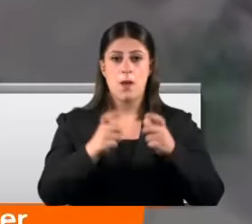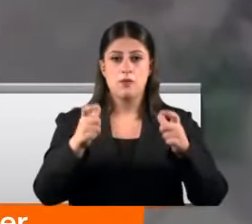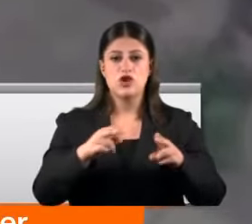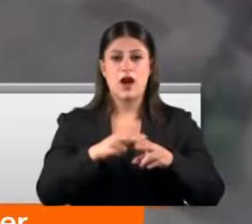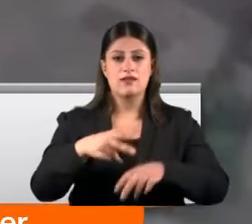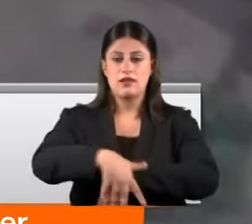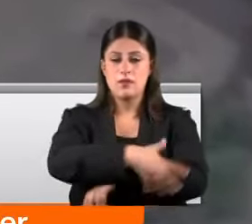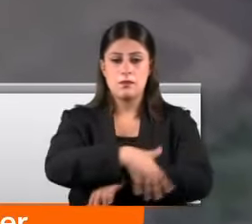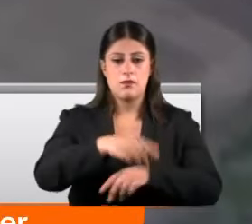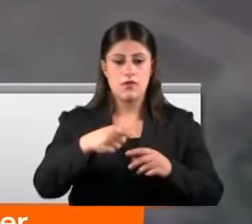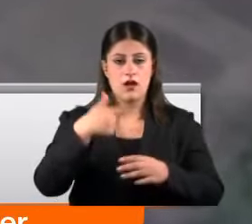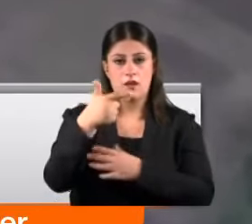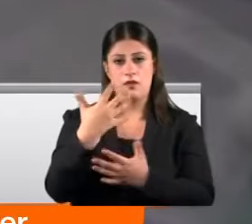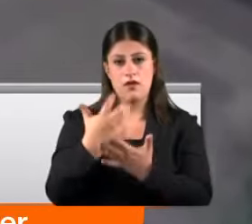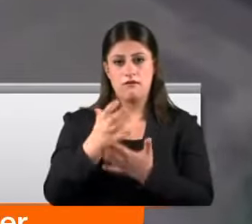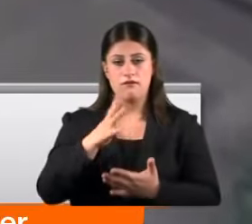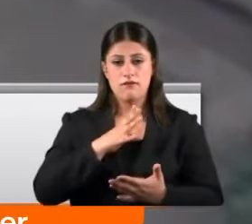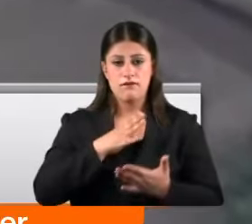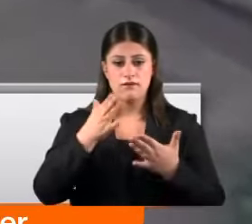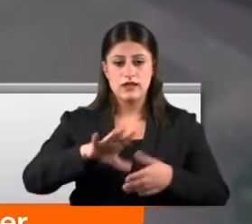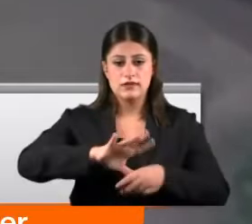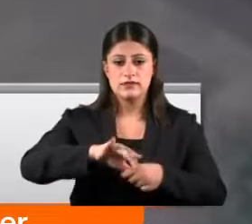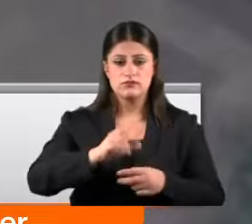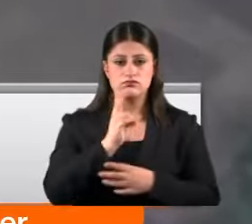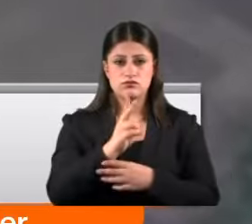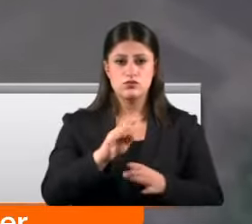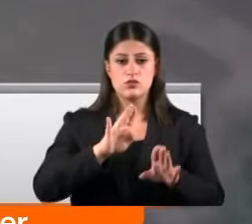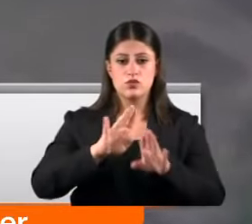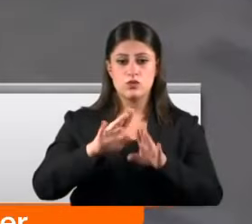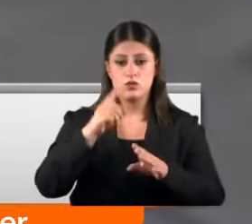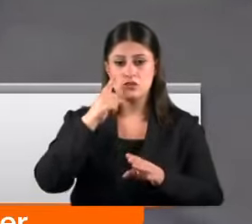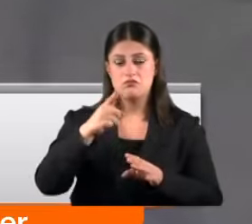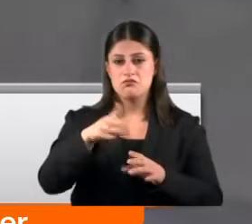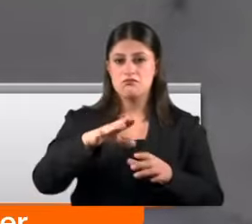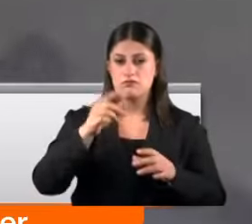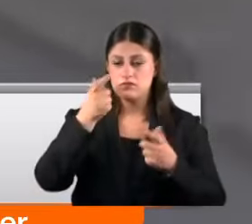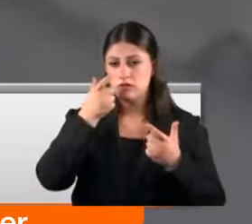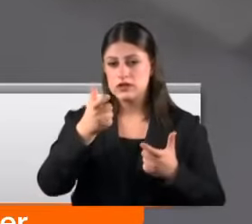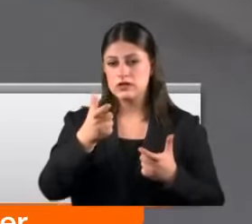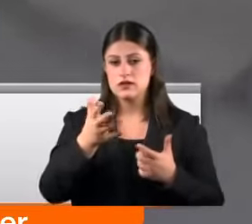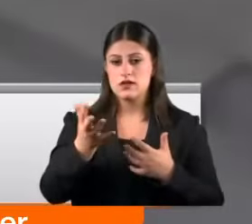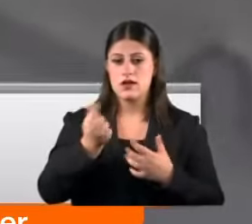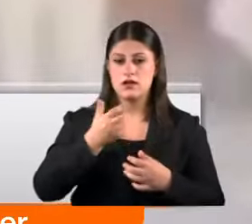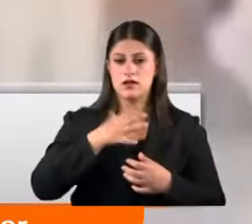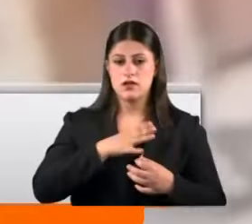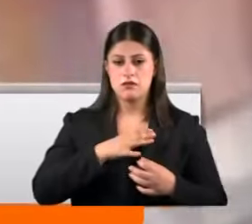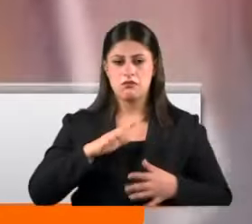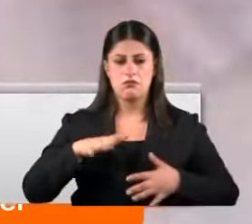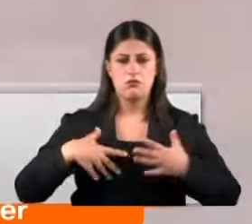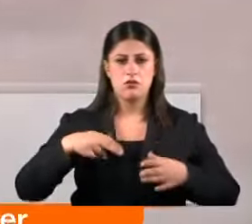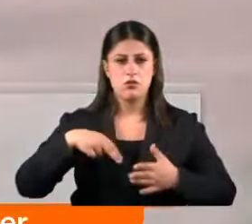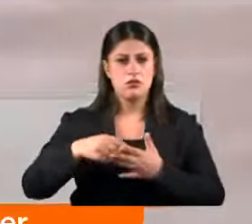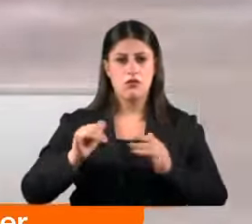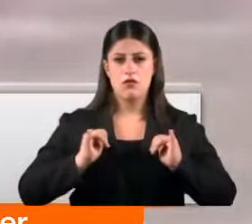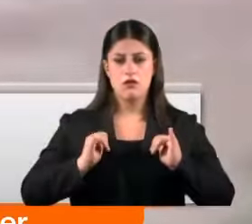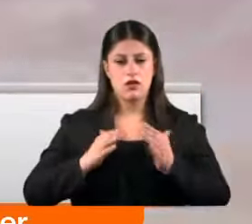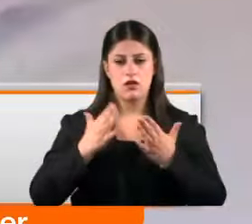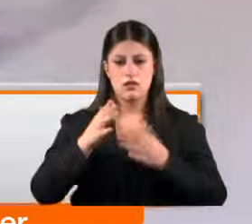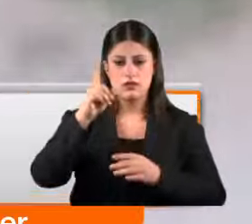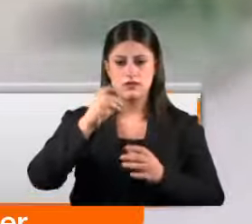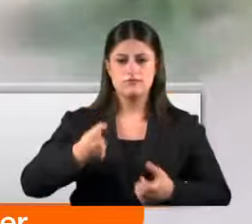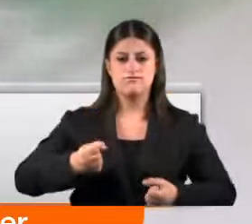kamera kayıttaydı. Hırsız sokak üzerindeki bir binanın demir kapısını gözüne kestirdi. Tavırları rahattı. Önce sökme işlemine